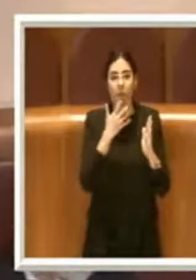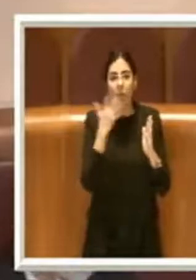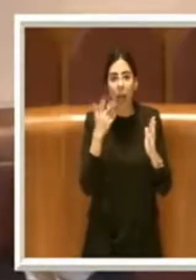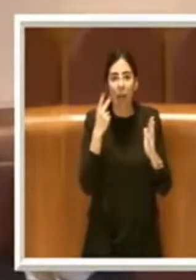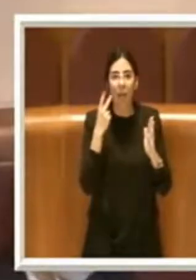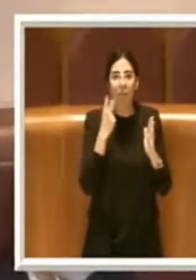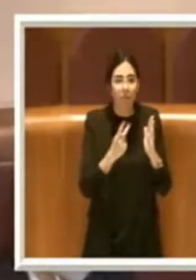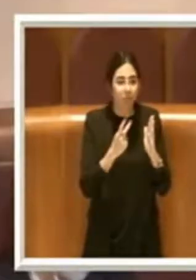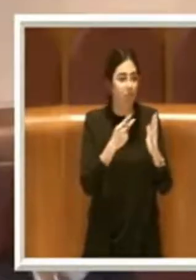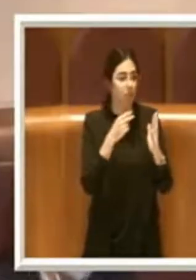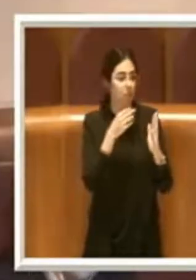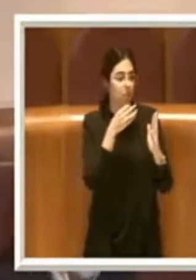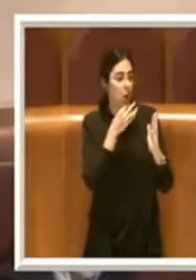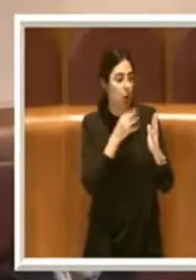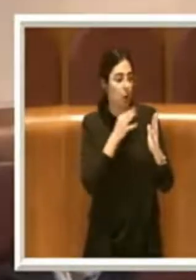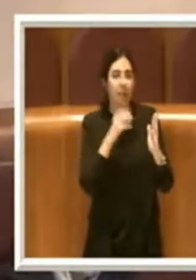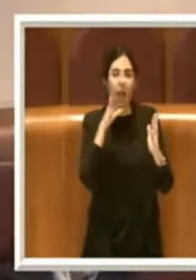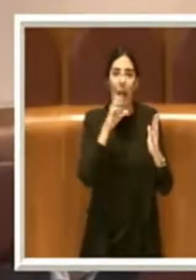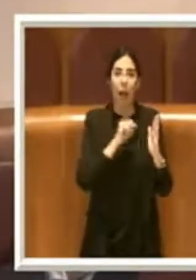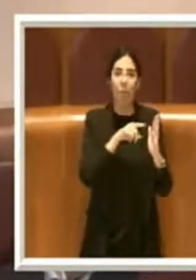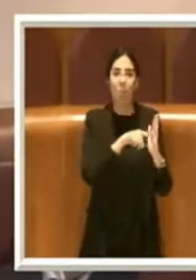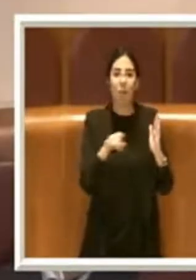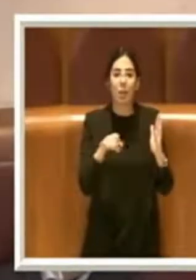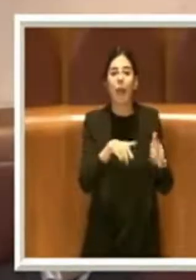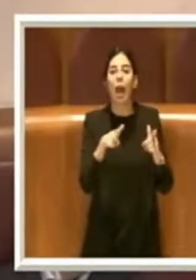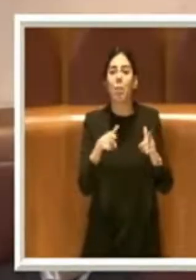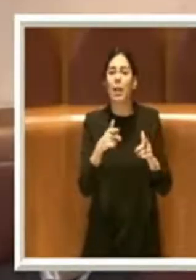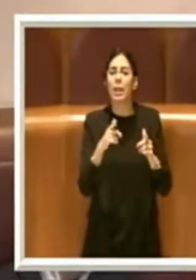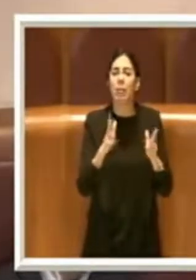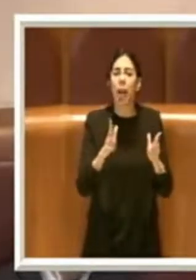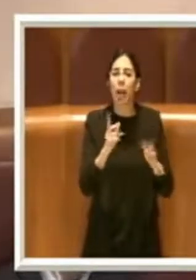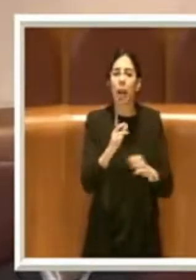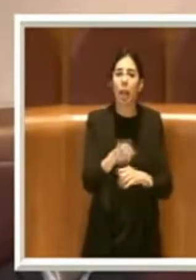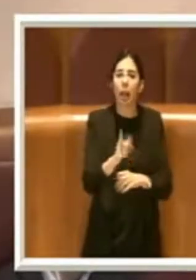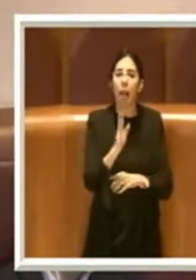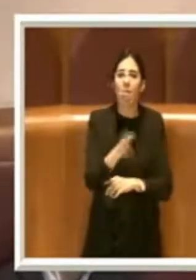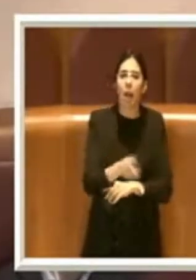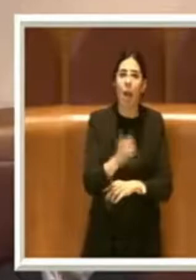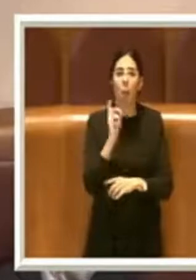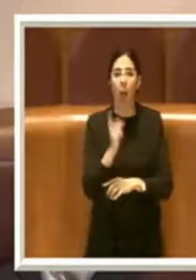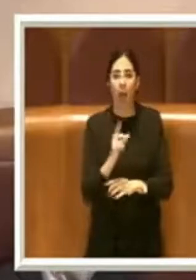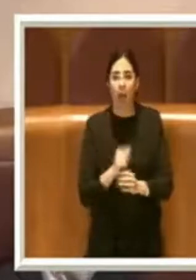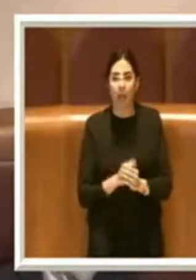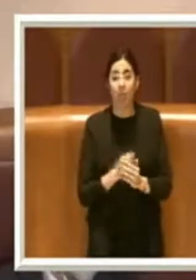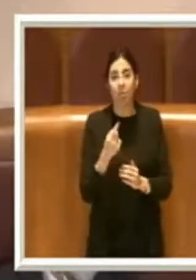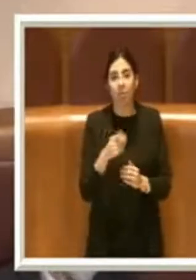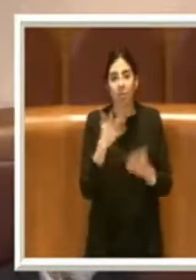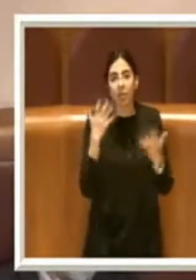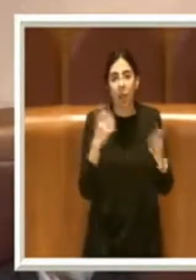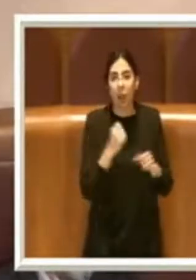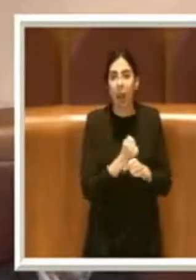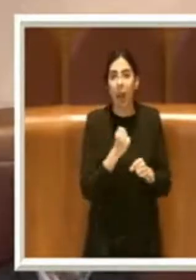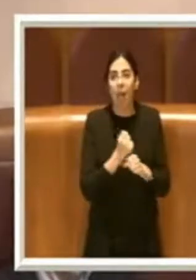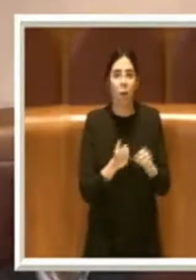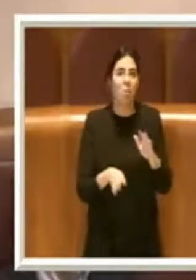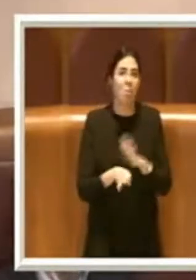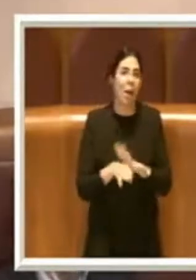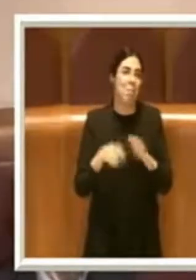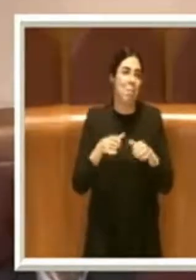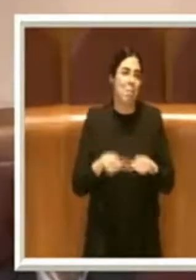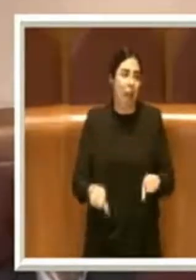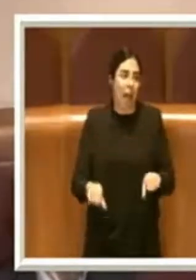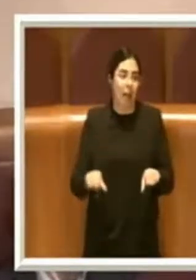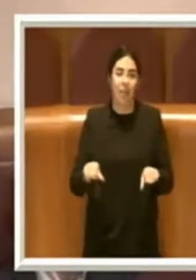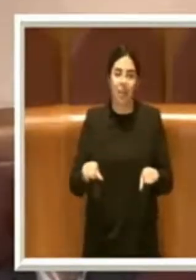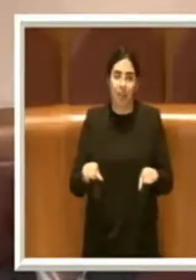pericolose. Perciò è un lavoro che è iniziato da zero, perché da zero purtroppo siamo partiti, perché zero abbiamo